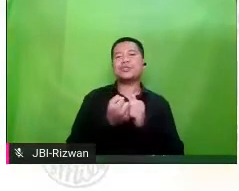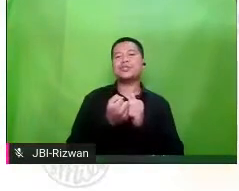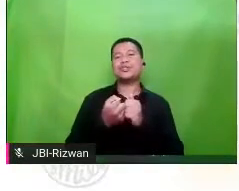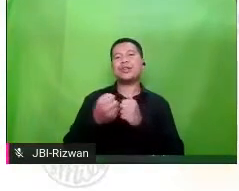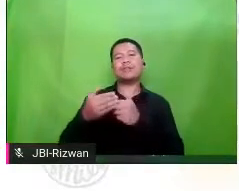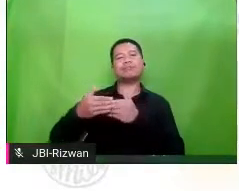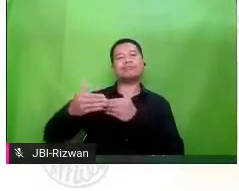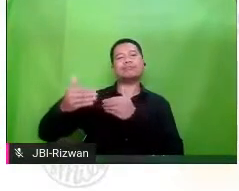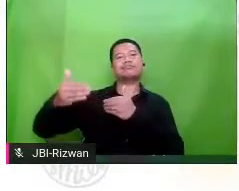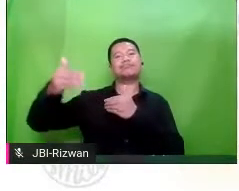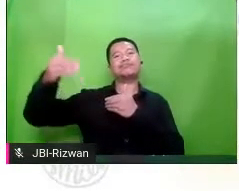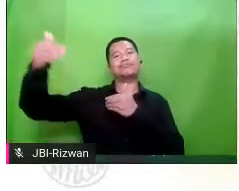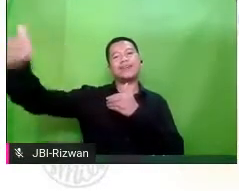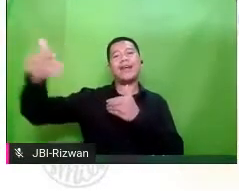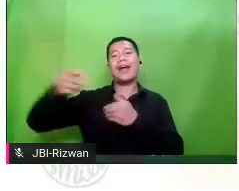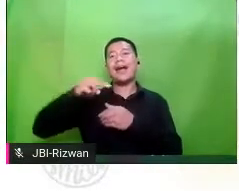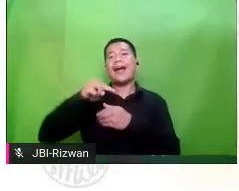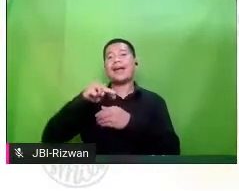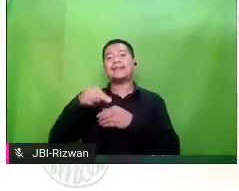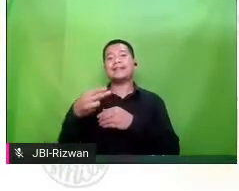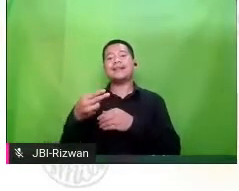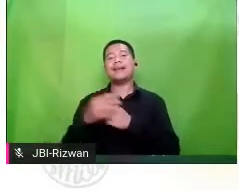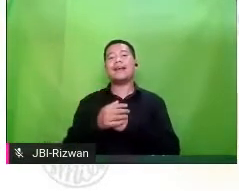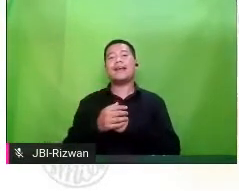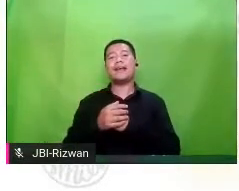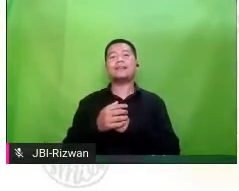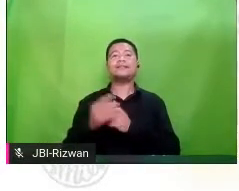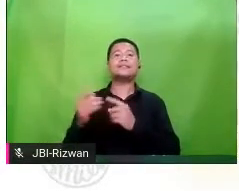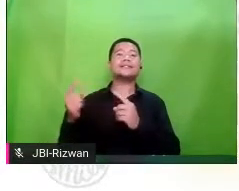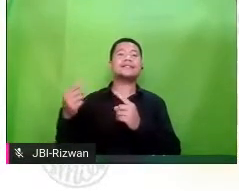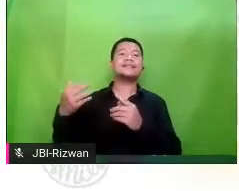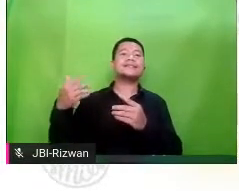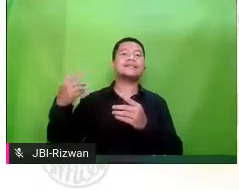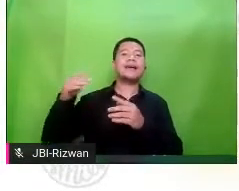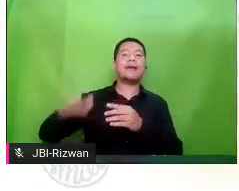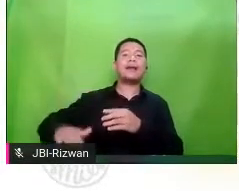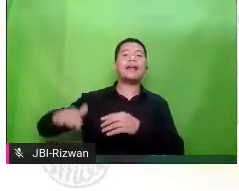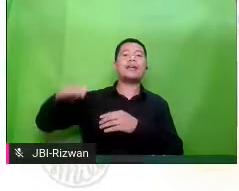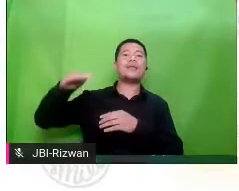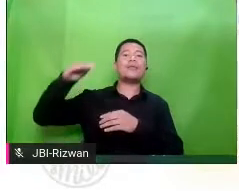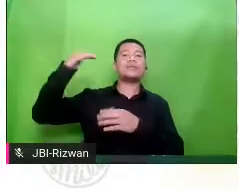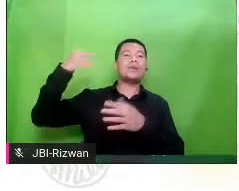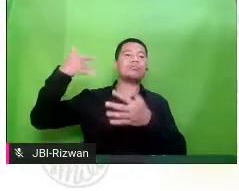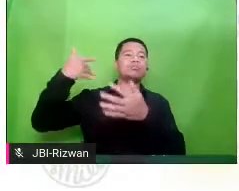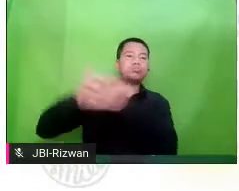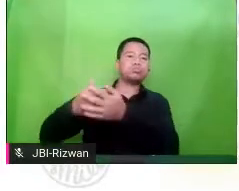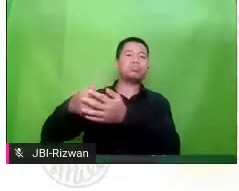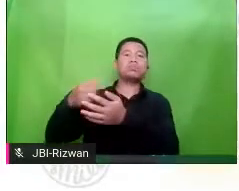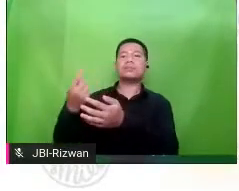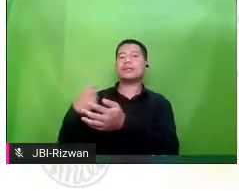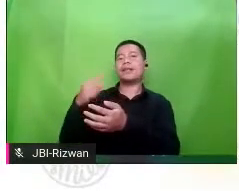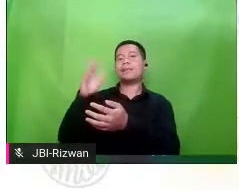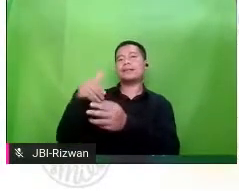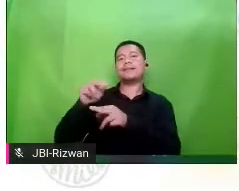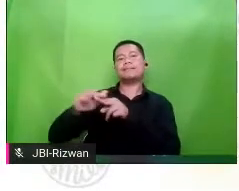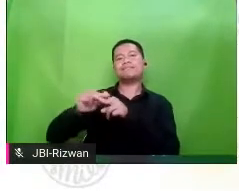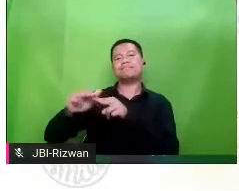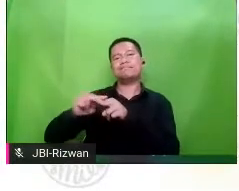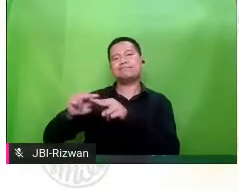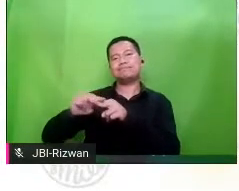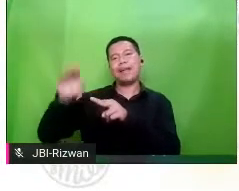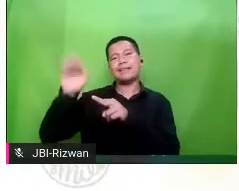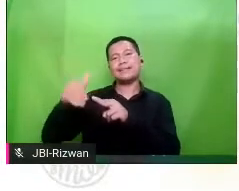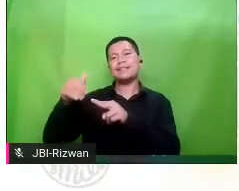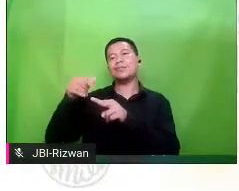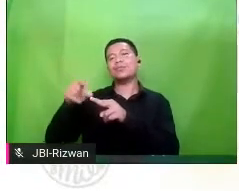artinya sampai dengan anaknya kemudian dewasa pun ya, kita masih akan melakukan terapi untuk memperbaiki hal